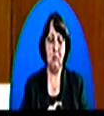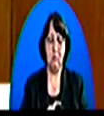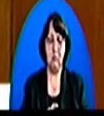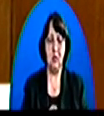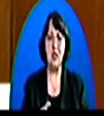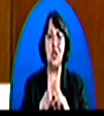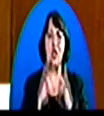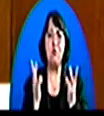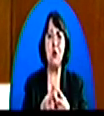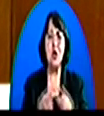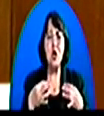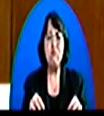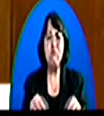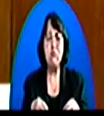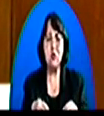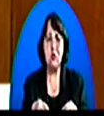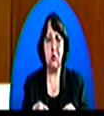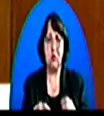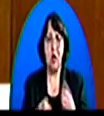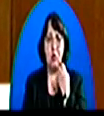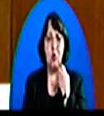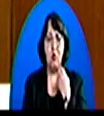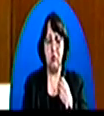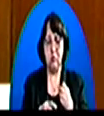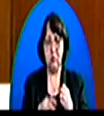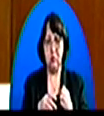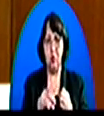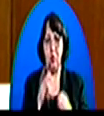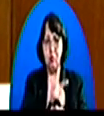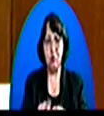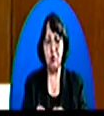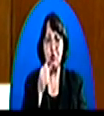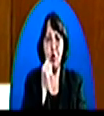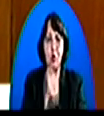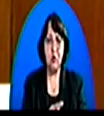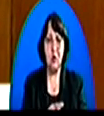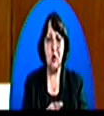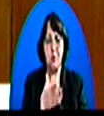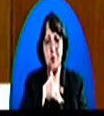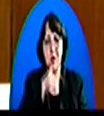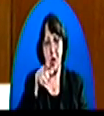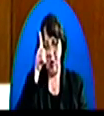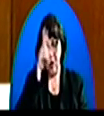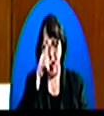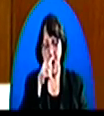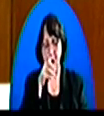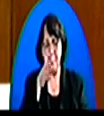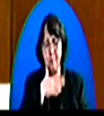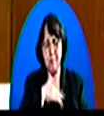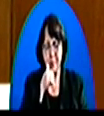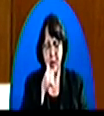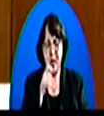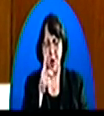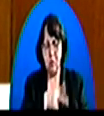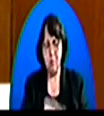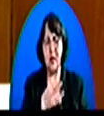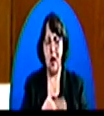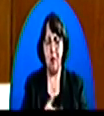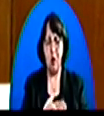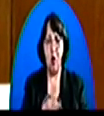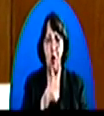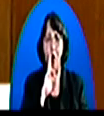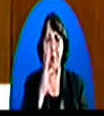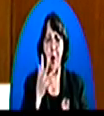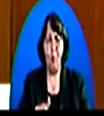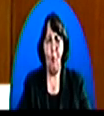одоо эмзэг одоо бүлэг өөрөглөж зоригт одоо бүлэг чиглэсэн тэднийг одоо эрүүл мэндэд хамгаалах хүнс хоол тэжээлийн дутагдлыг одоо орохгүй